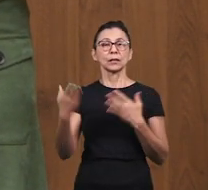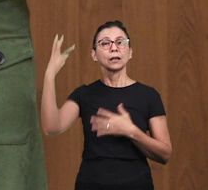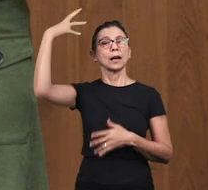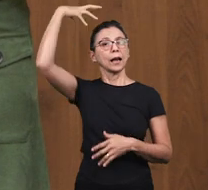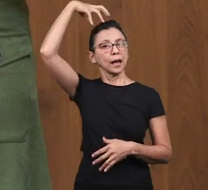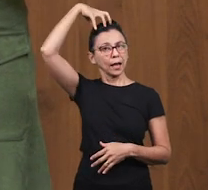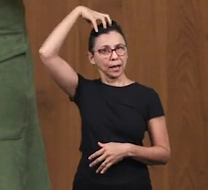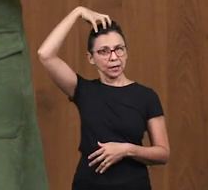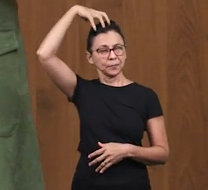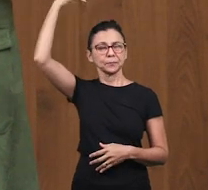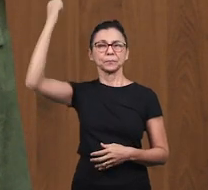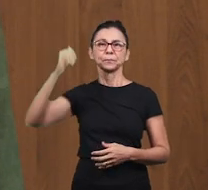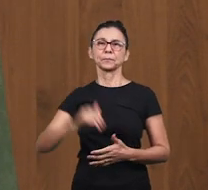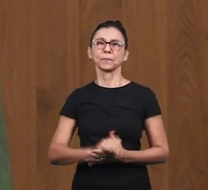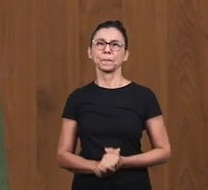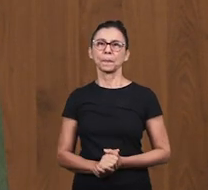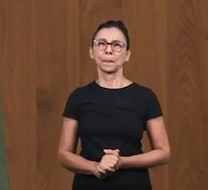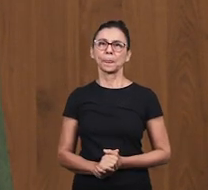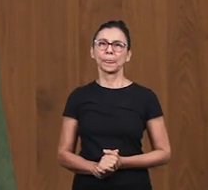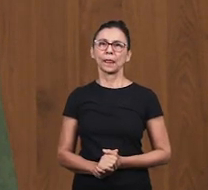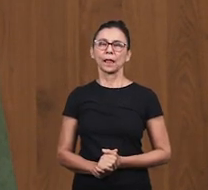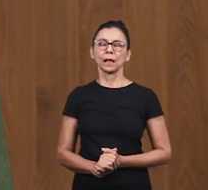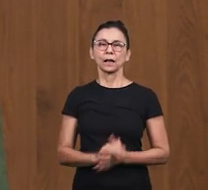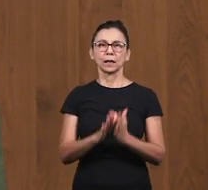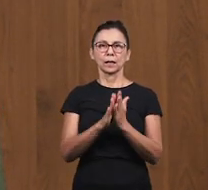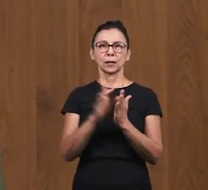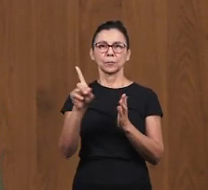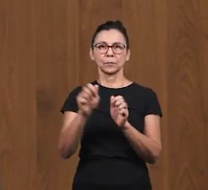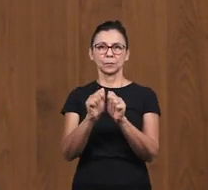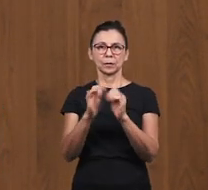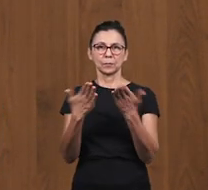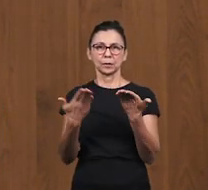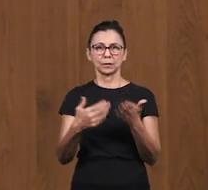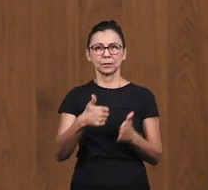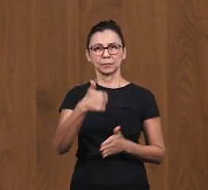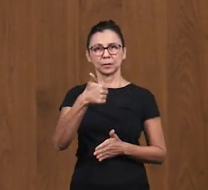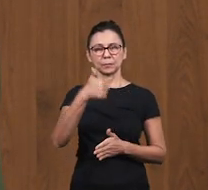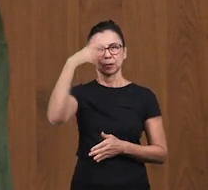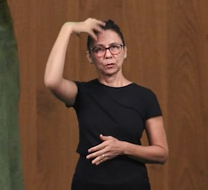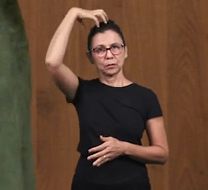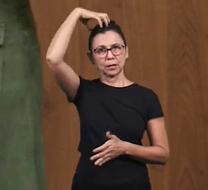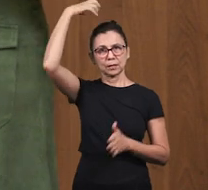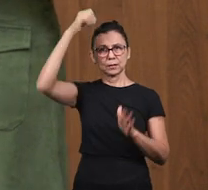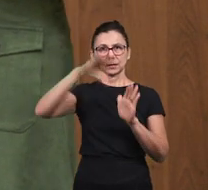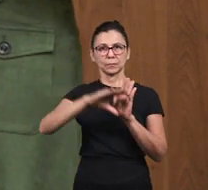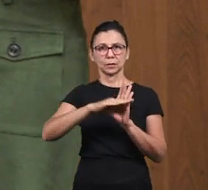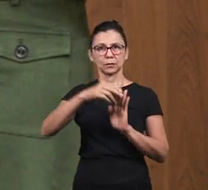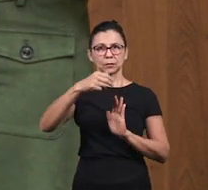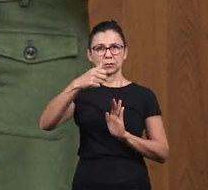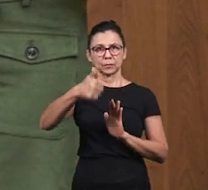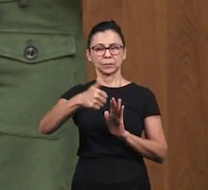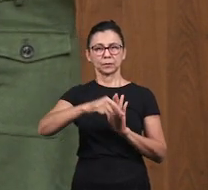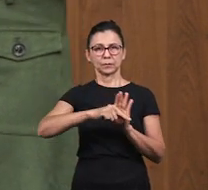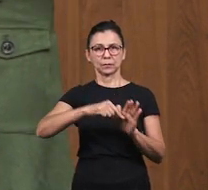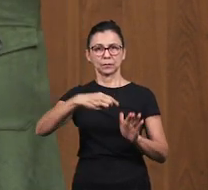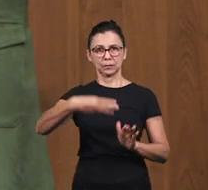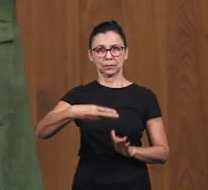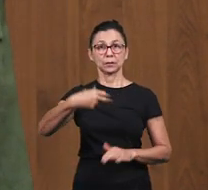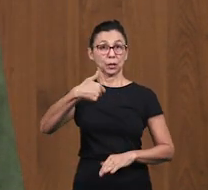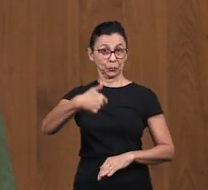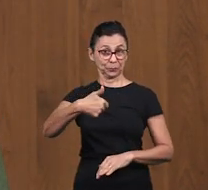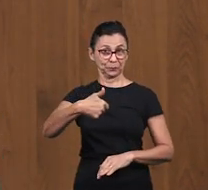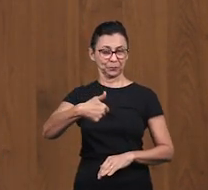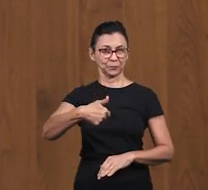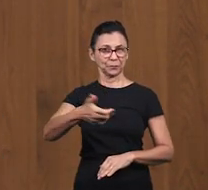comme roi. Et pour cela, nous allons ouvrir nos Bibles dans 1 Roi, chapitre 1er,